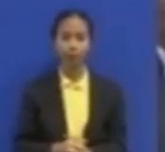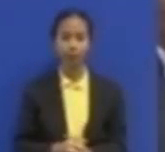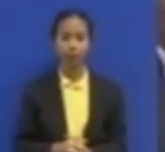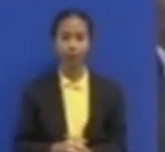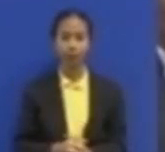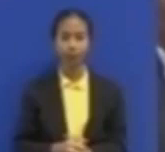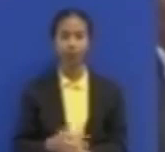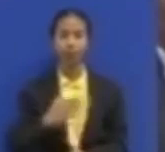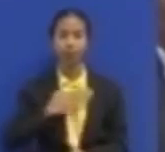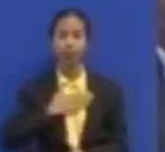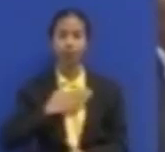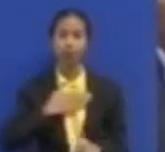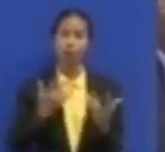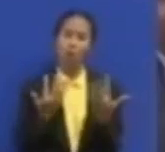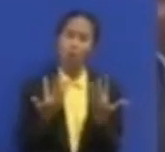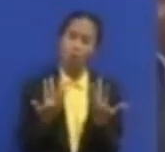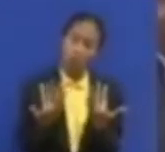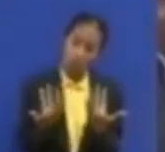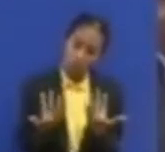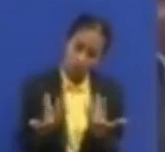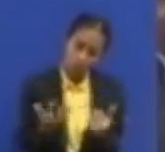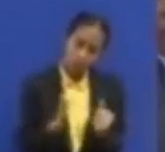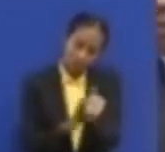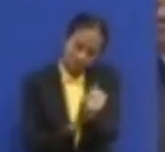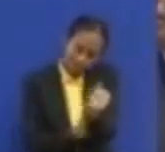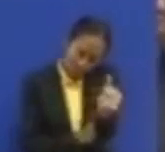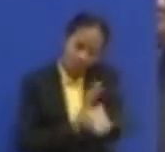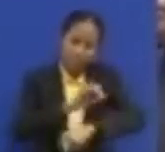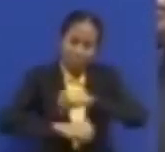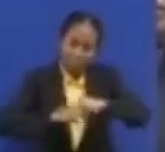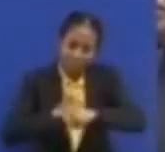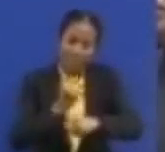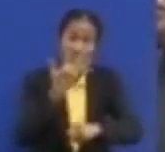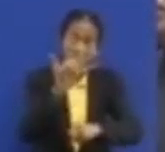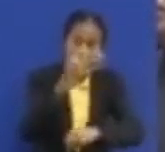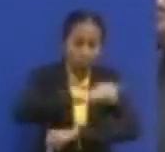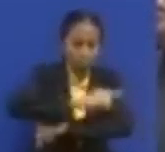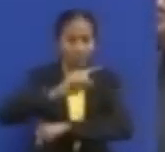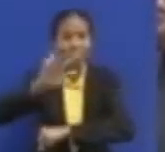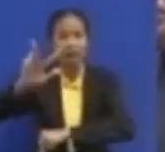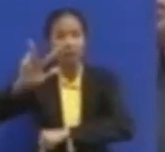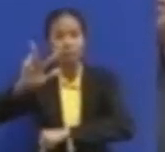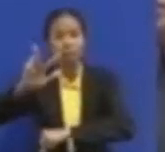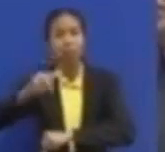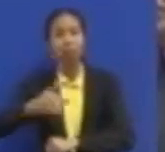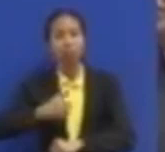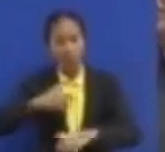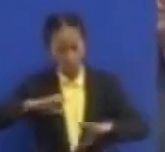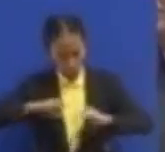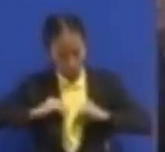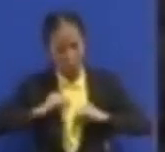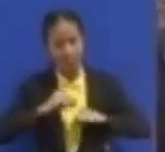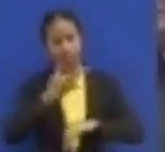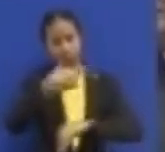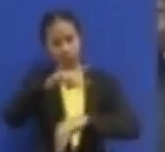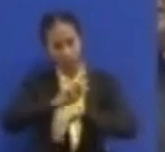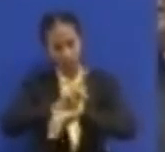ผมรอวันนี้มา5ปีกับ3วันผมเห็นด้วยกับท่านประธานว่าสภาแห่